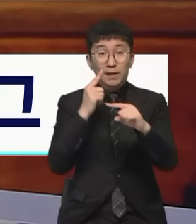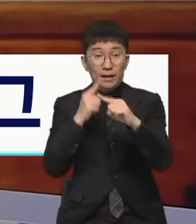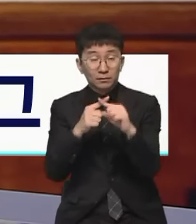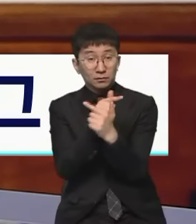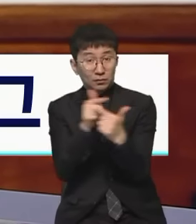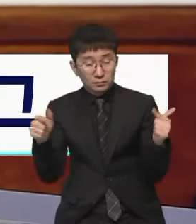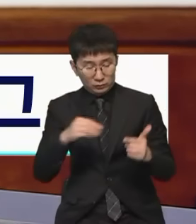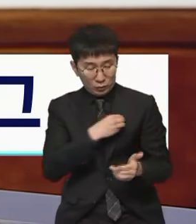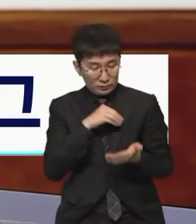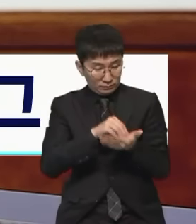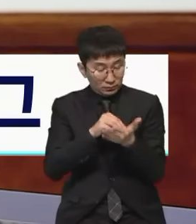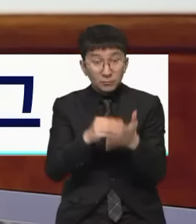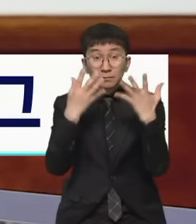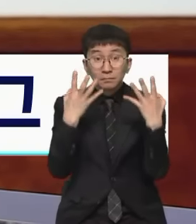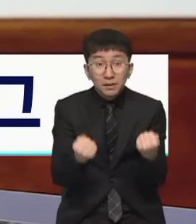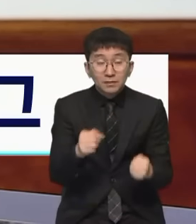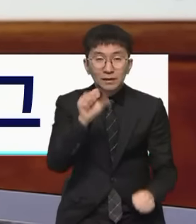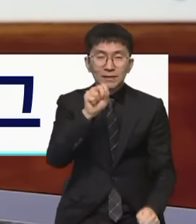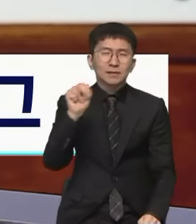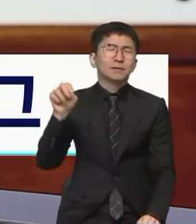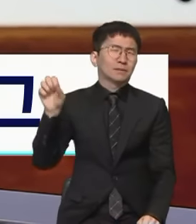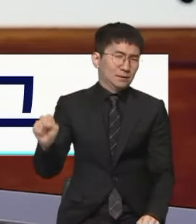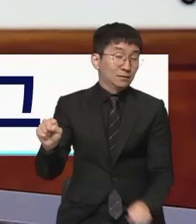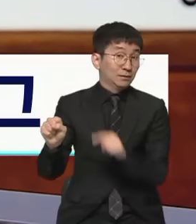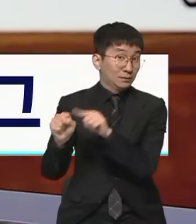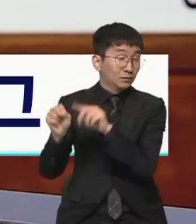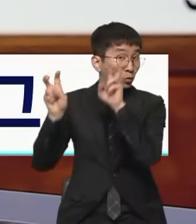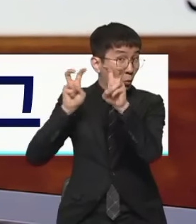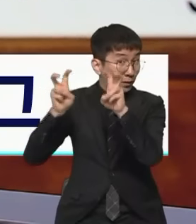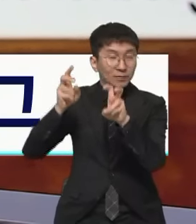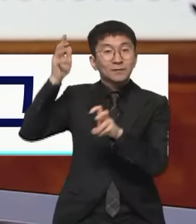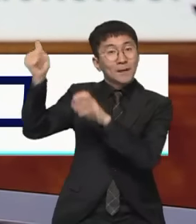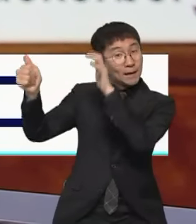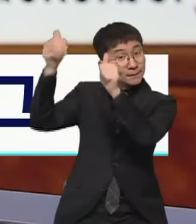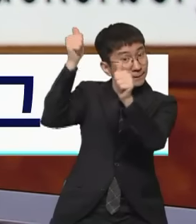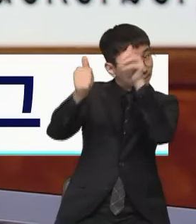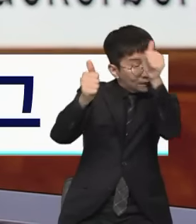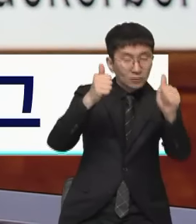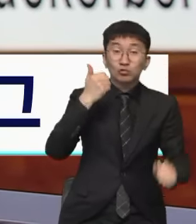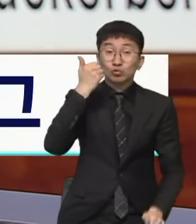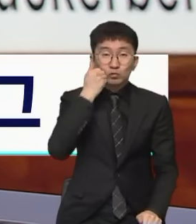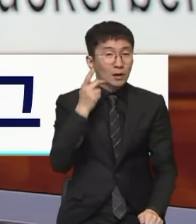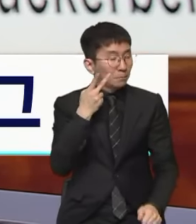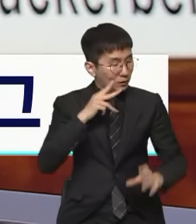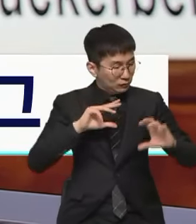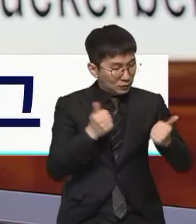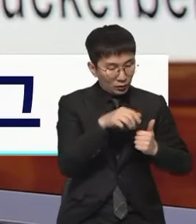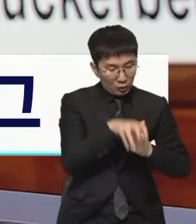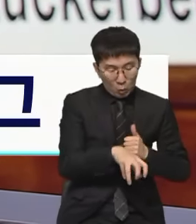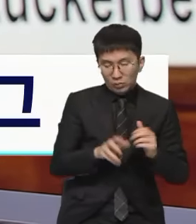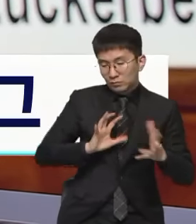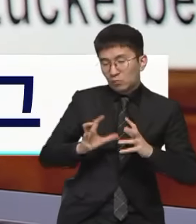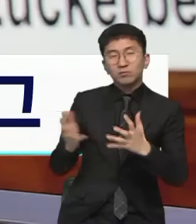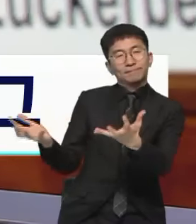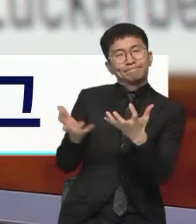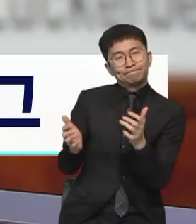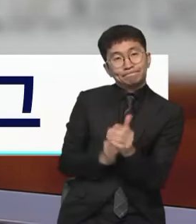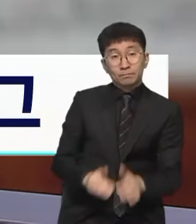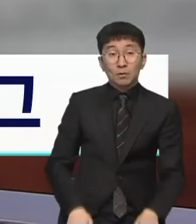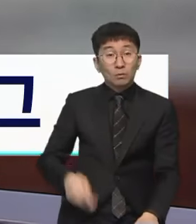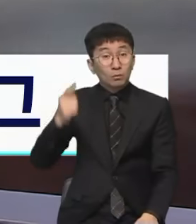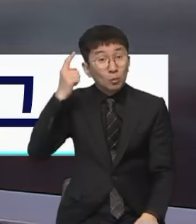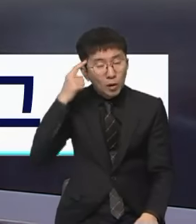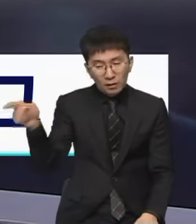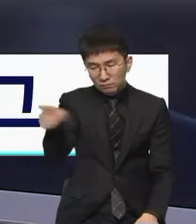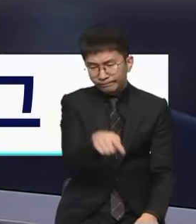페이스북이나 X처럼 가입자가 많은 소셜미디어 기업의 최고 경영자들이 미국 의회 청문회에 나왔습니다.